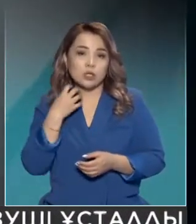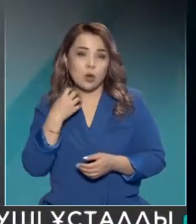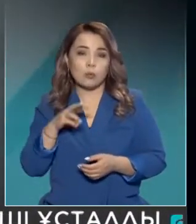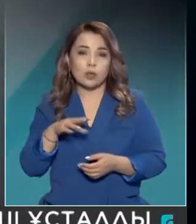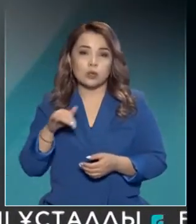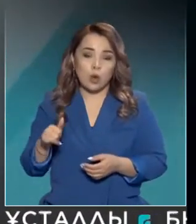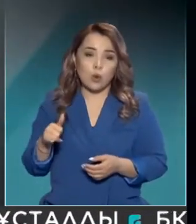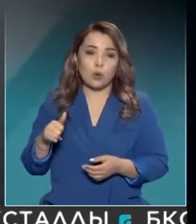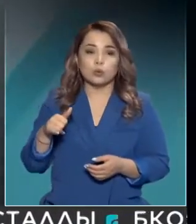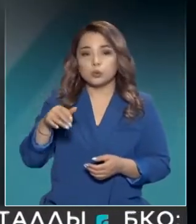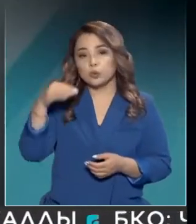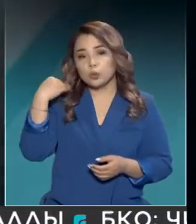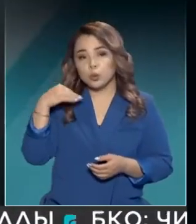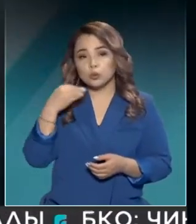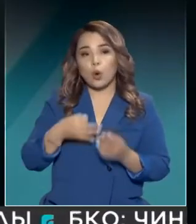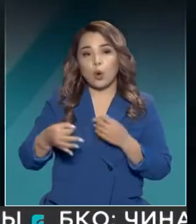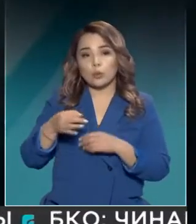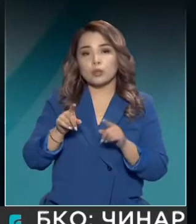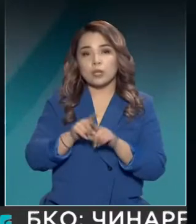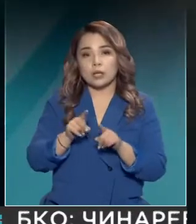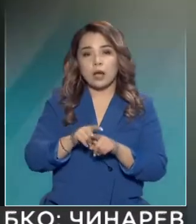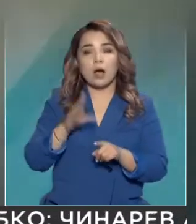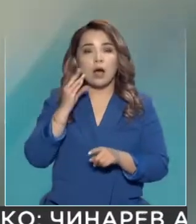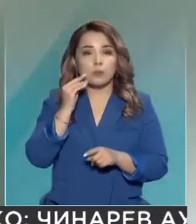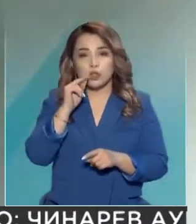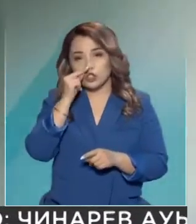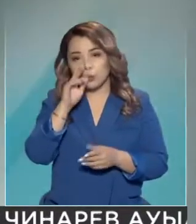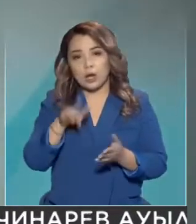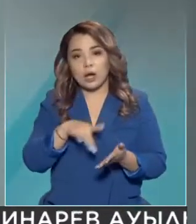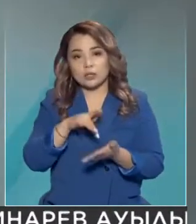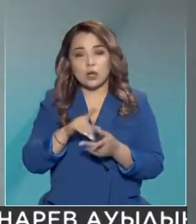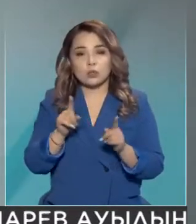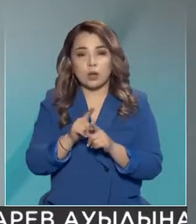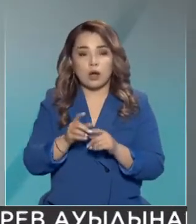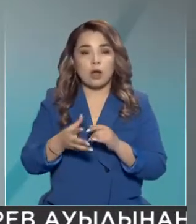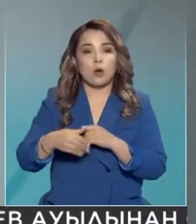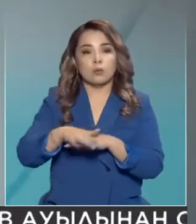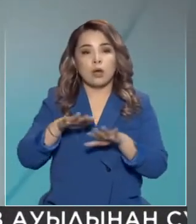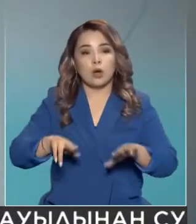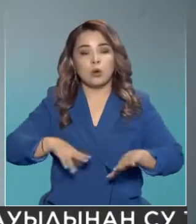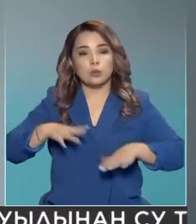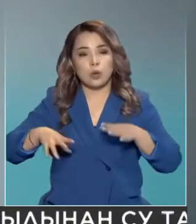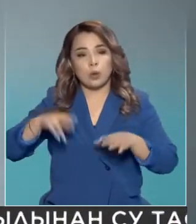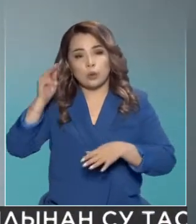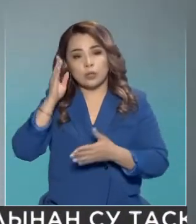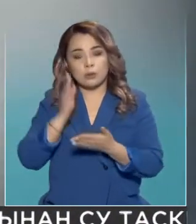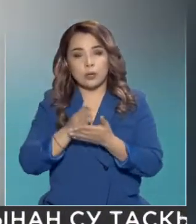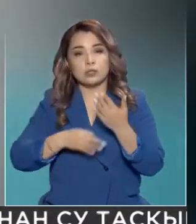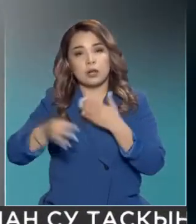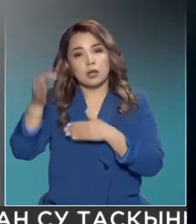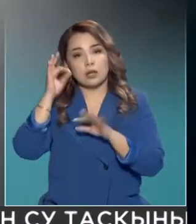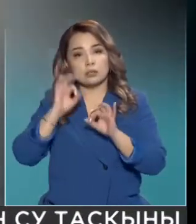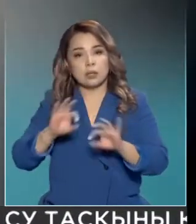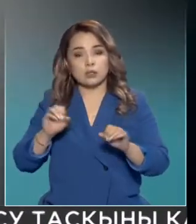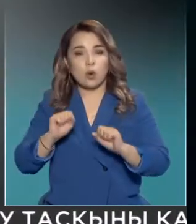Қызылорда, Маңғыстау, Түркістан облыстары, сондай-ақ Алматы мен Шымкент қалаларының аумағында өтіп жатыр. Еске салайын,